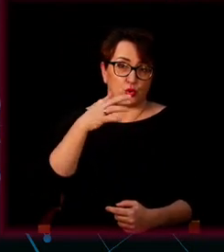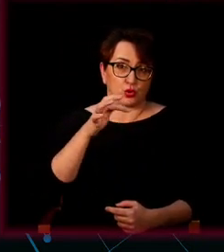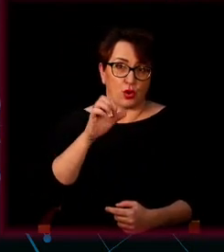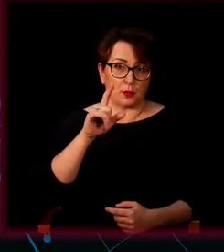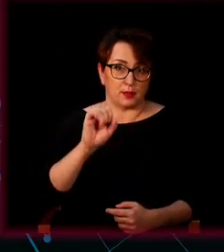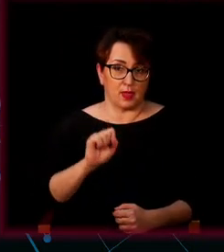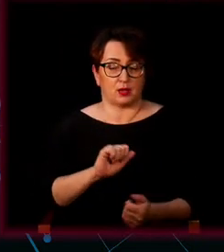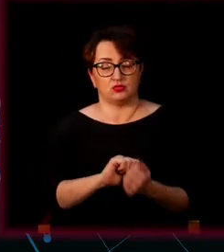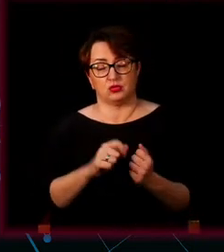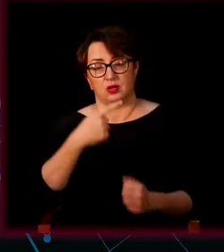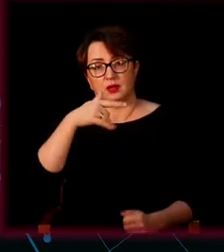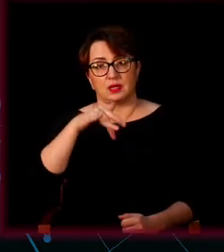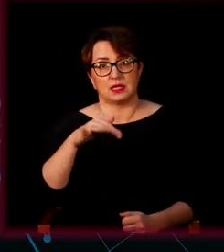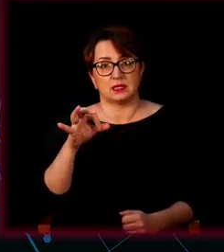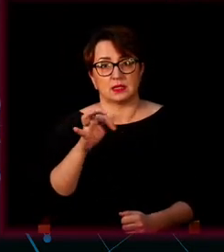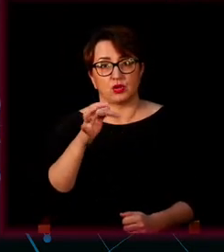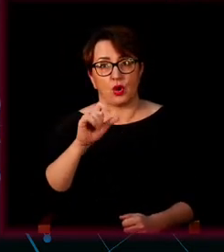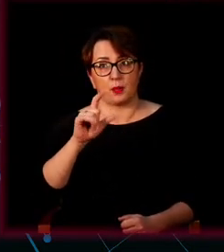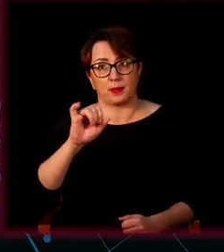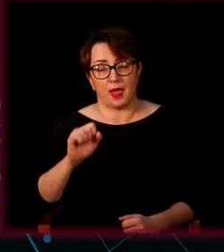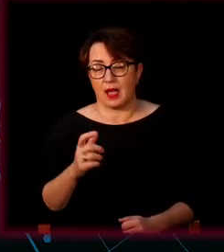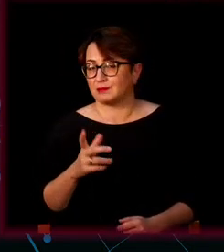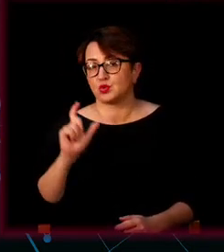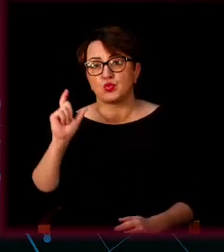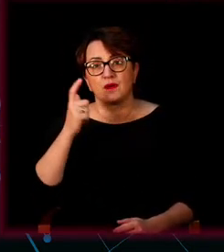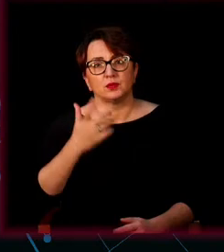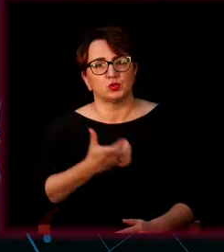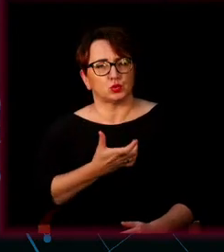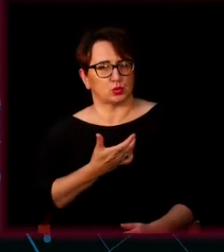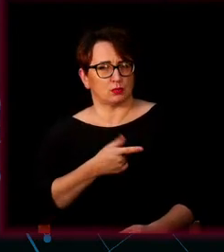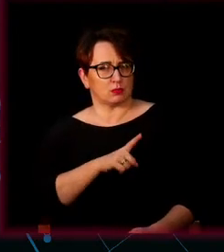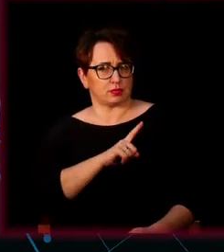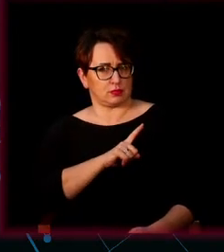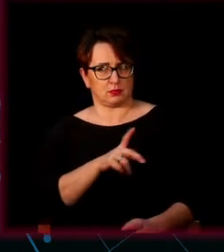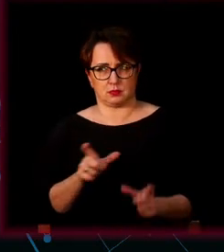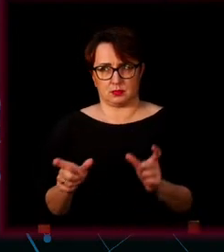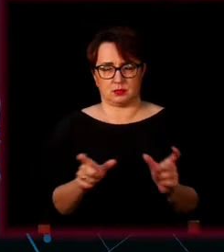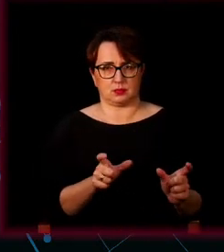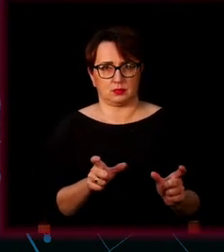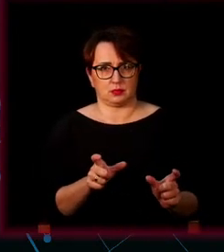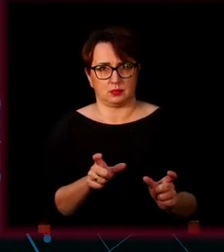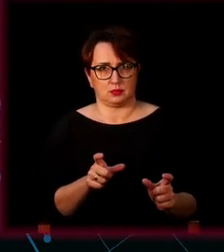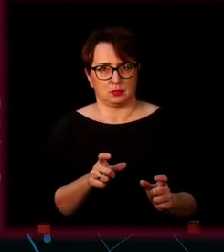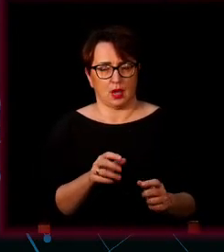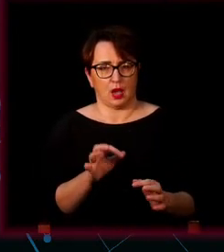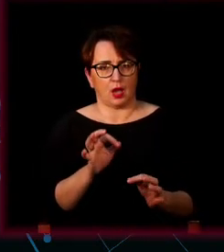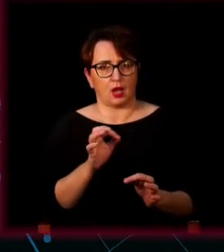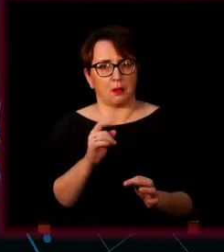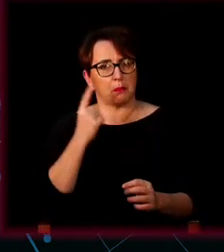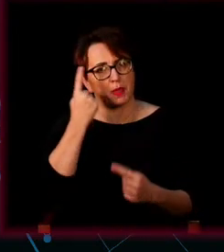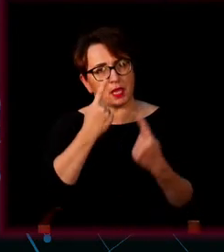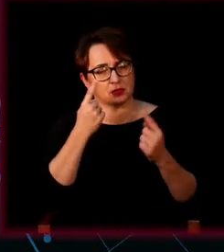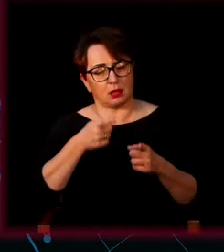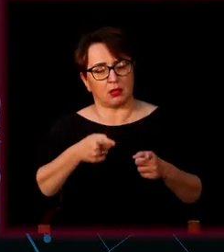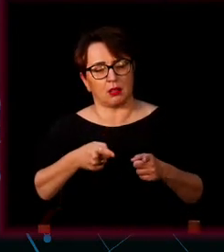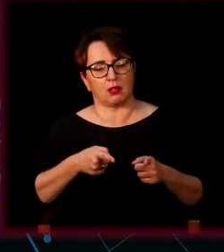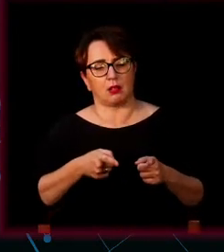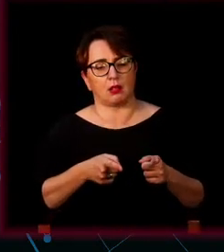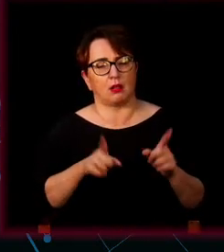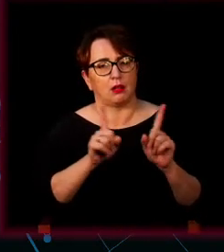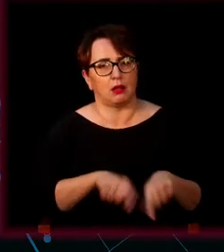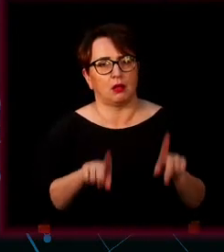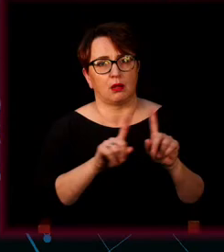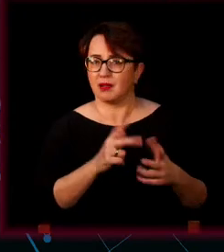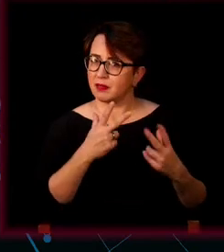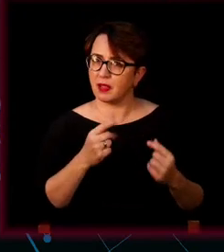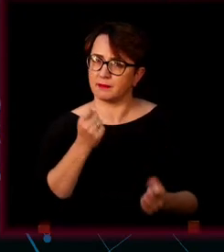dystopijnych. Przede wszystkim jakby zachowywać jakąś taką czujność wobec tak, pewnych takich kolejnych myślenia, w które potrafimy